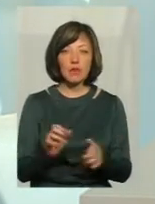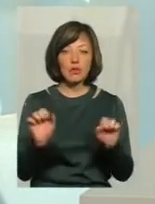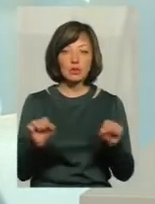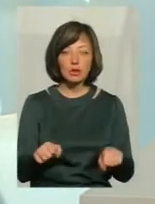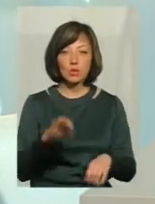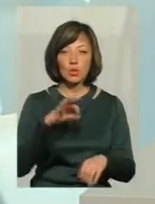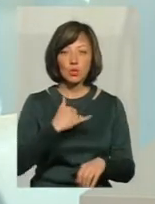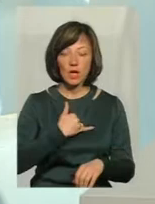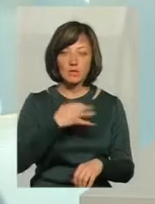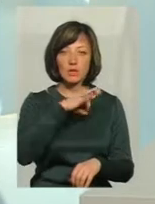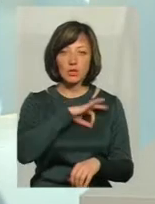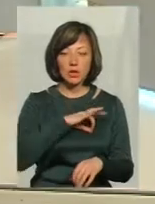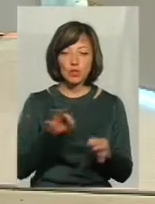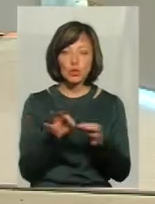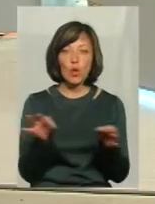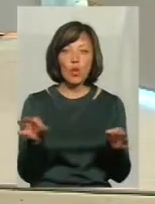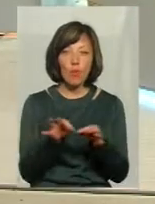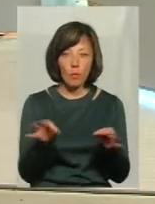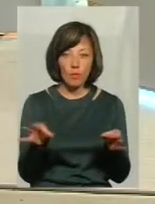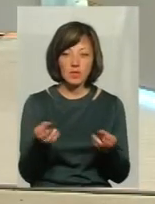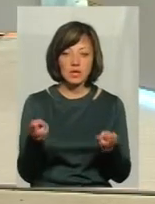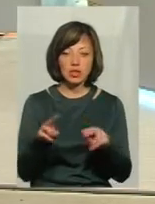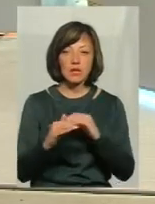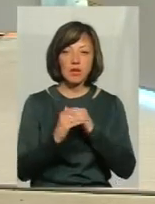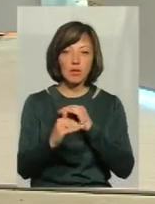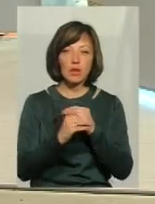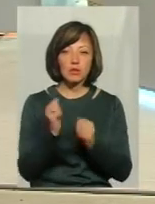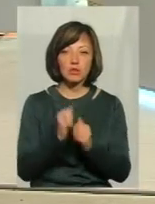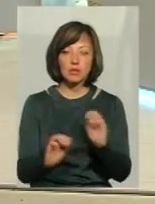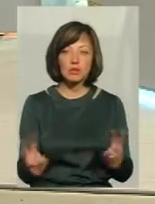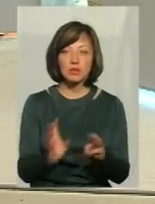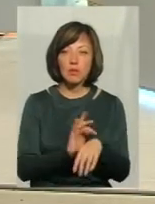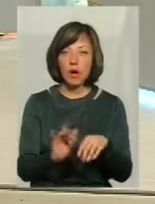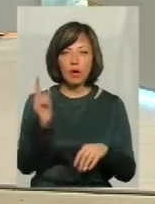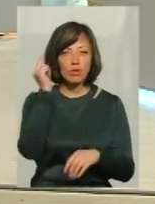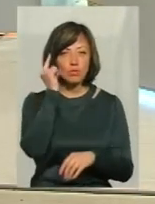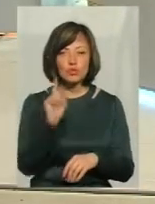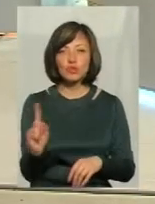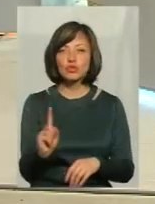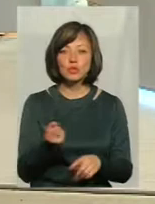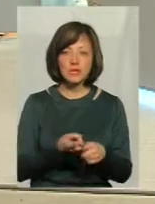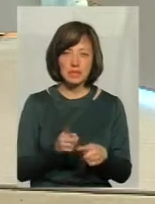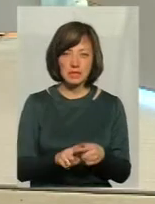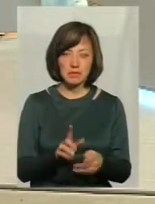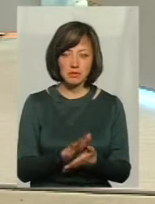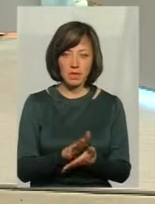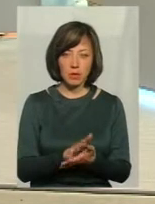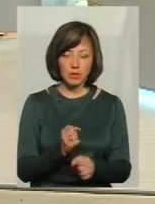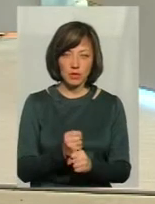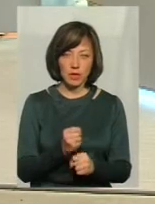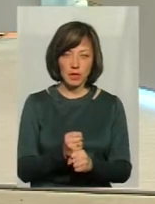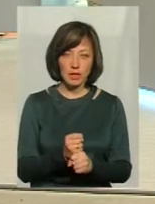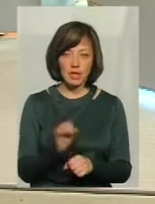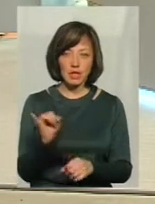нас використовувати солому, яка в нас залишається на полях, і ми часто спалюємо її і думаємо, а що ж з цим сміттям зробити,